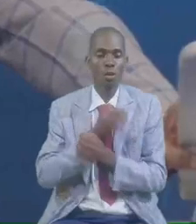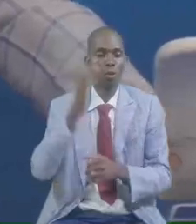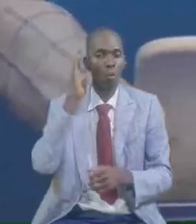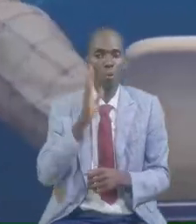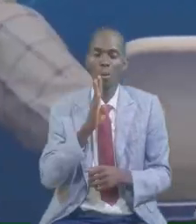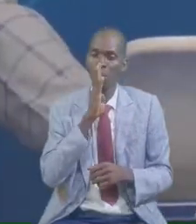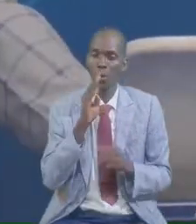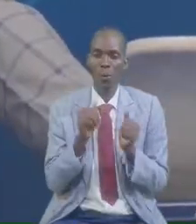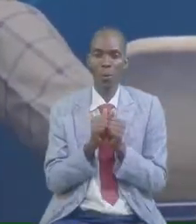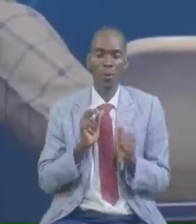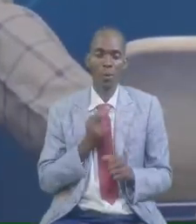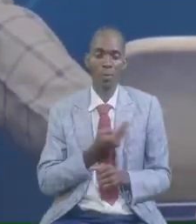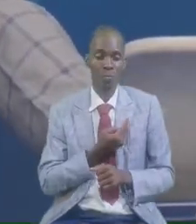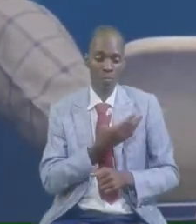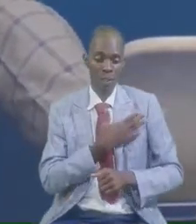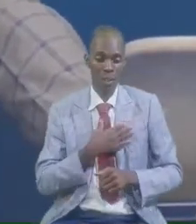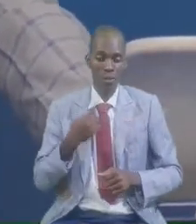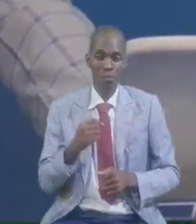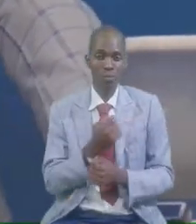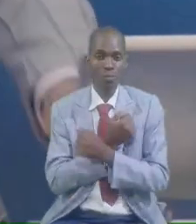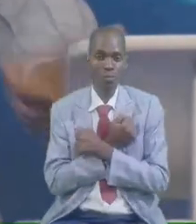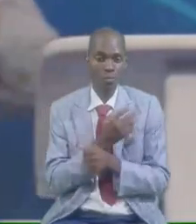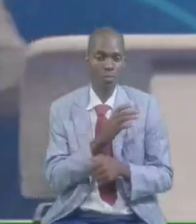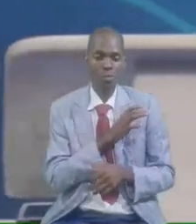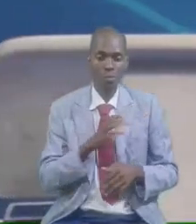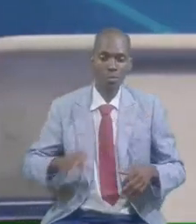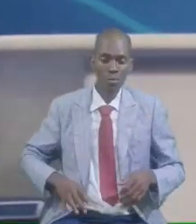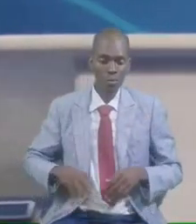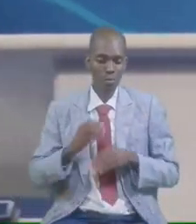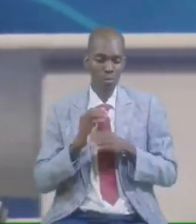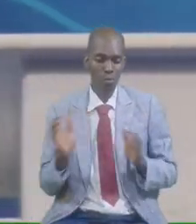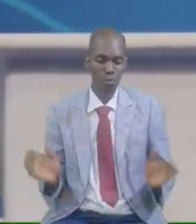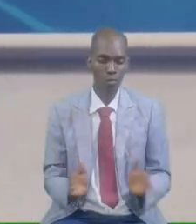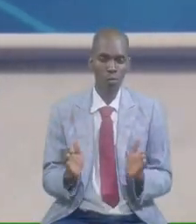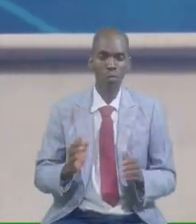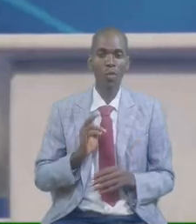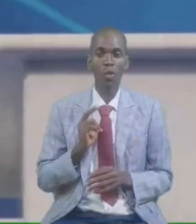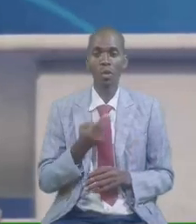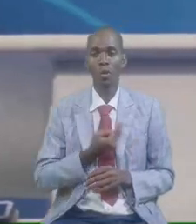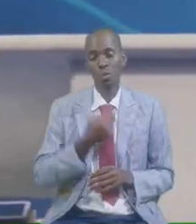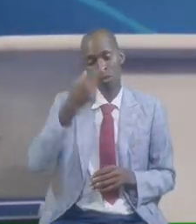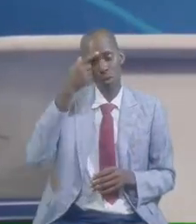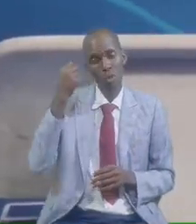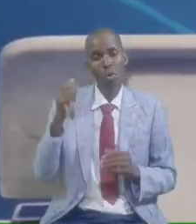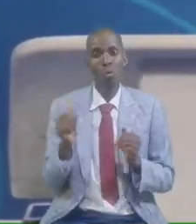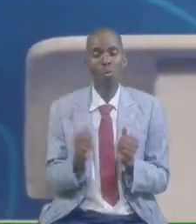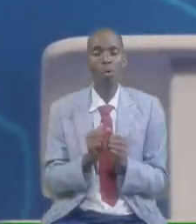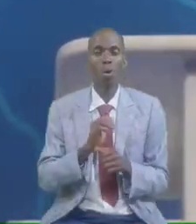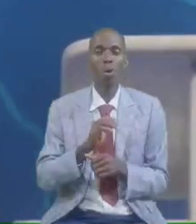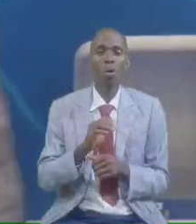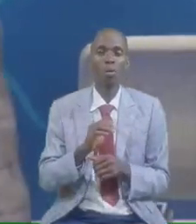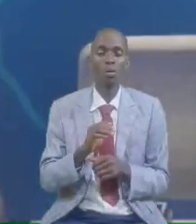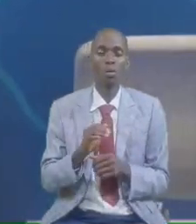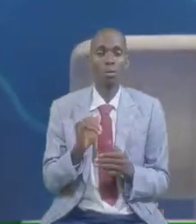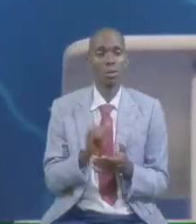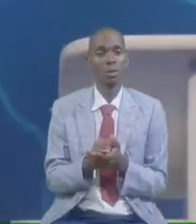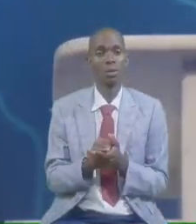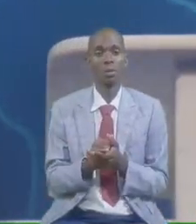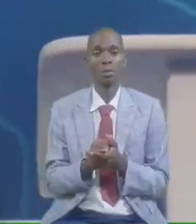nous. Car l'amour de Christ nous presse. Parce que nous estimons que si un